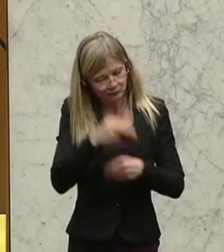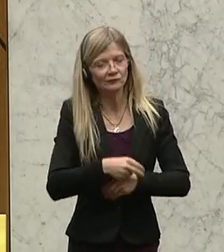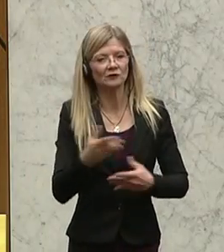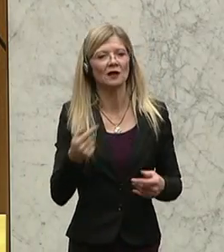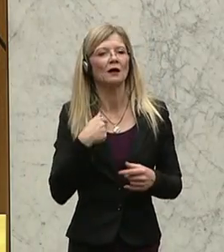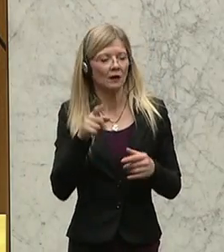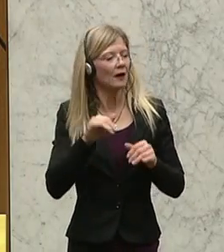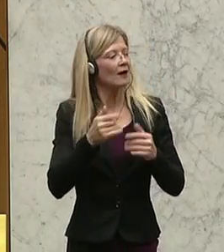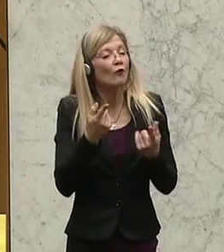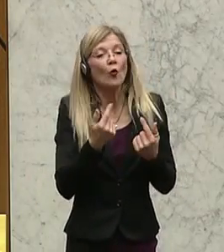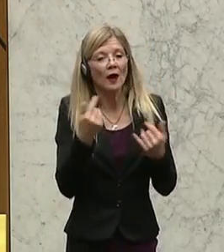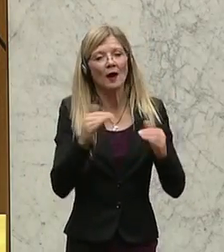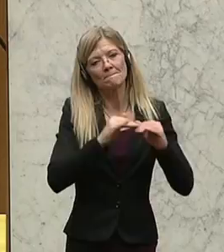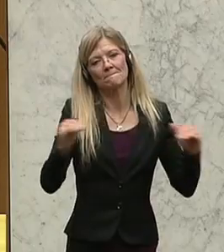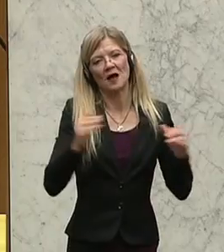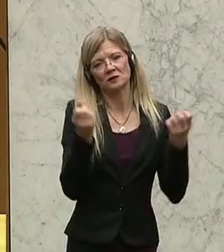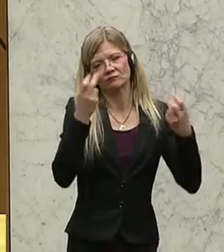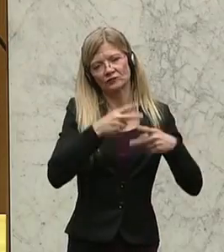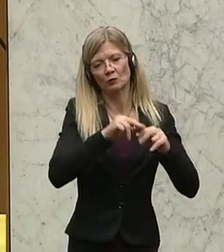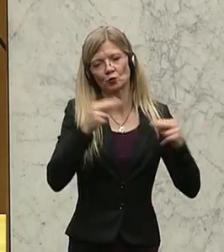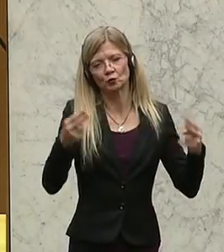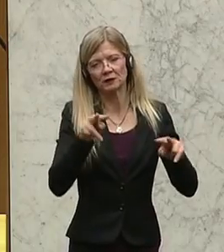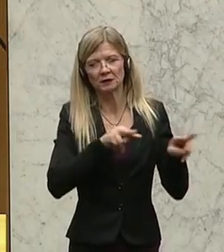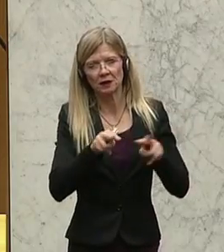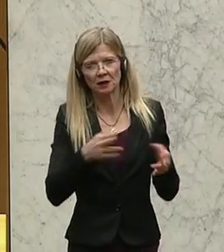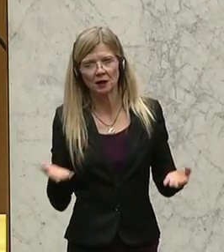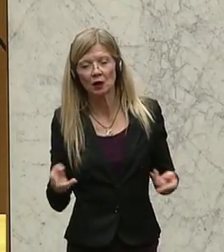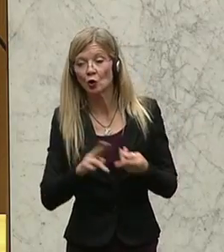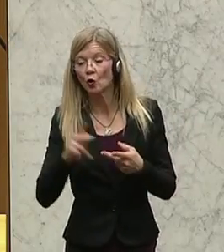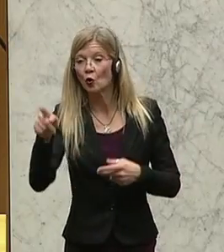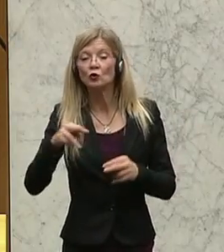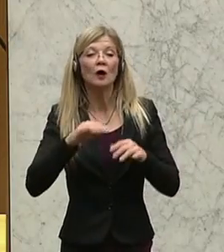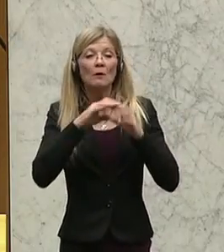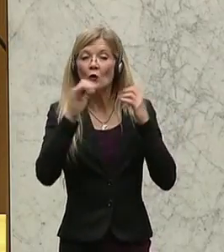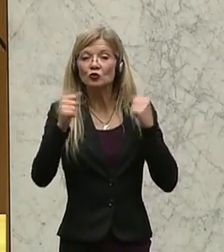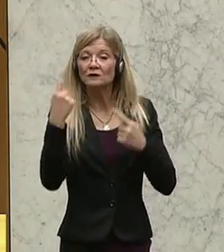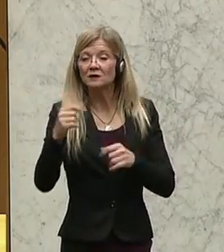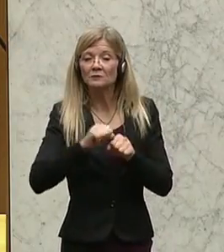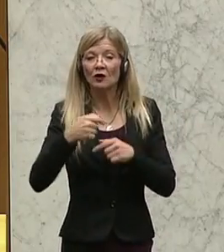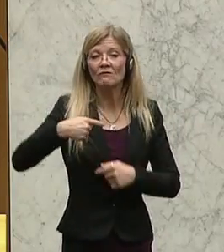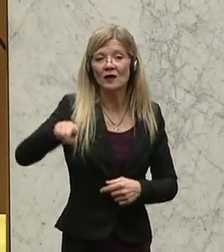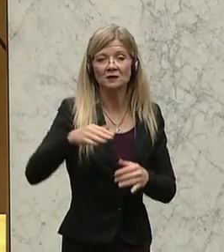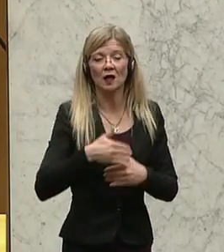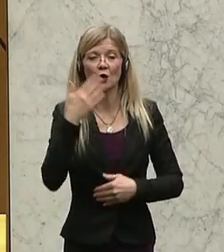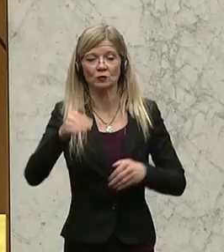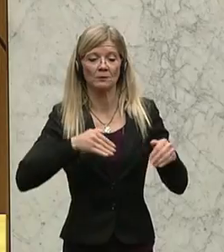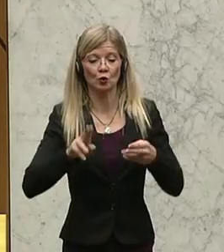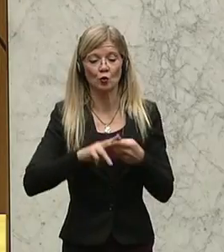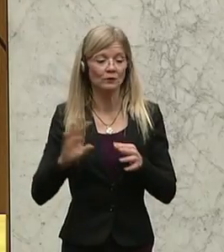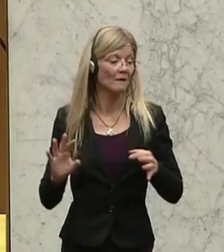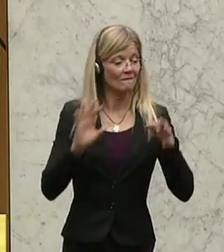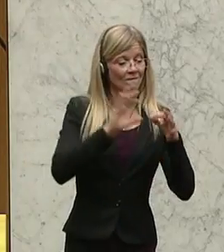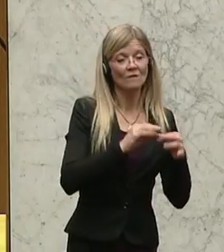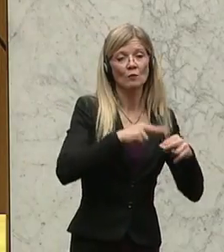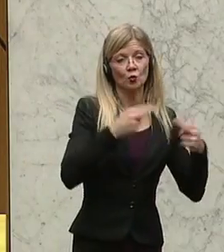der Bundesregierung. Zudem erging die Weisung an den Botschafter über das Außenministerium in Akkordierung mit dem